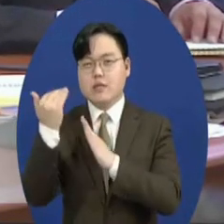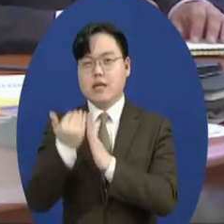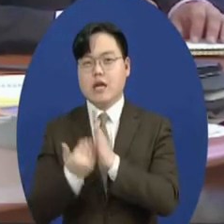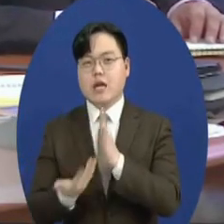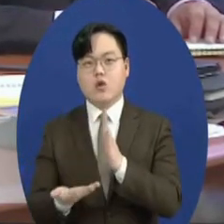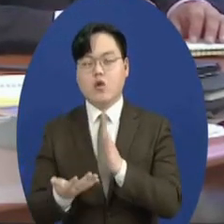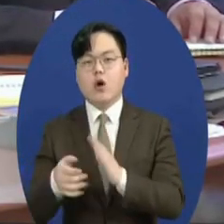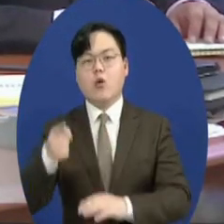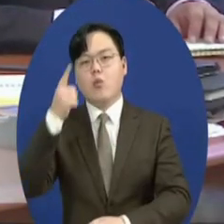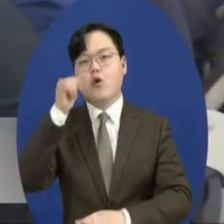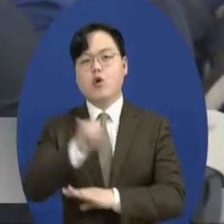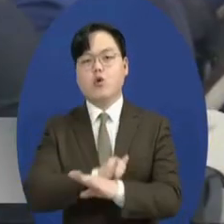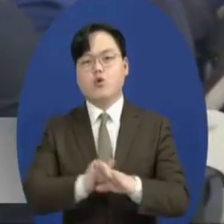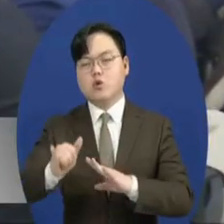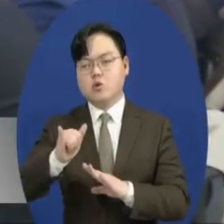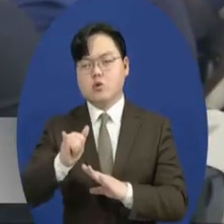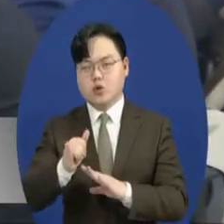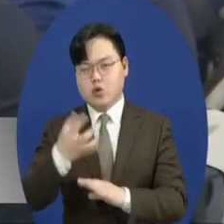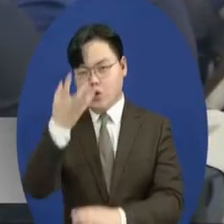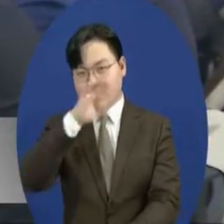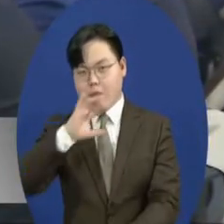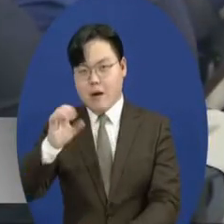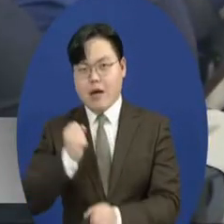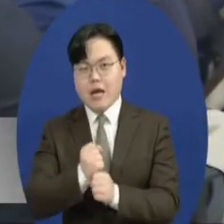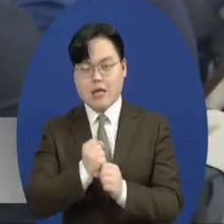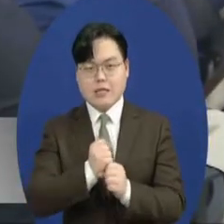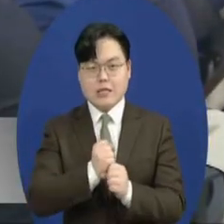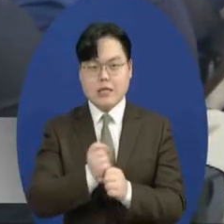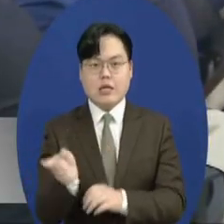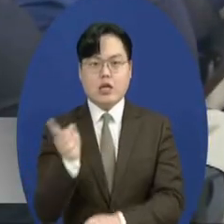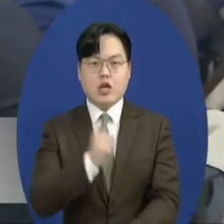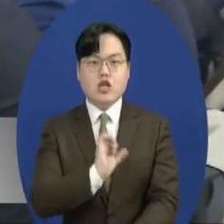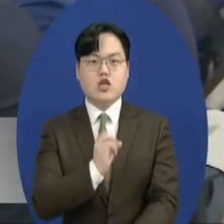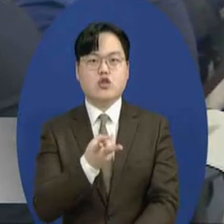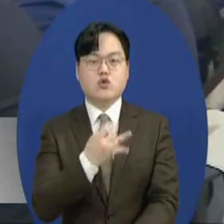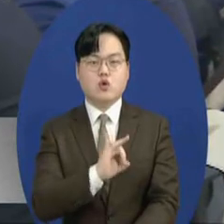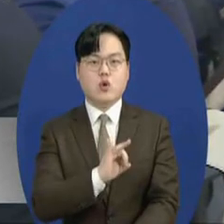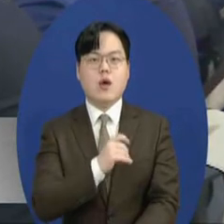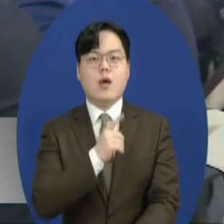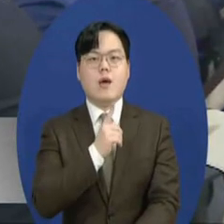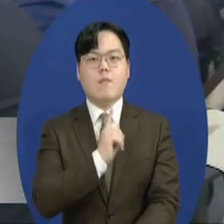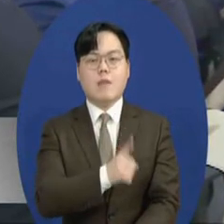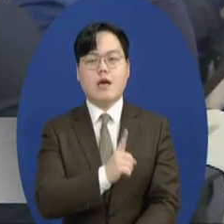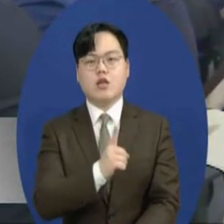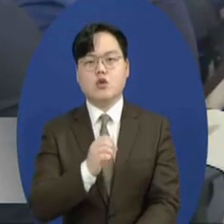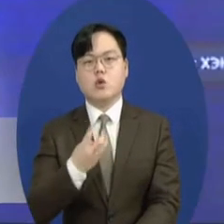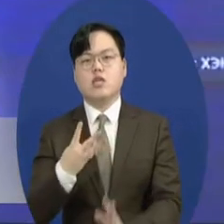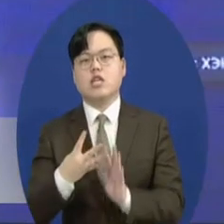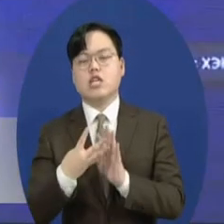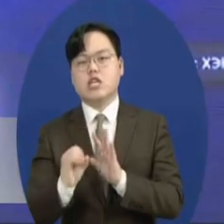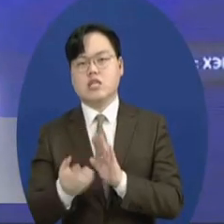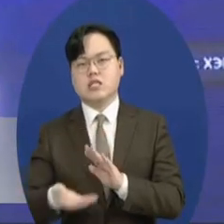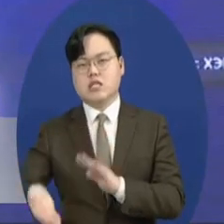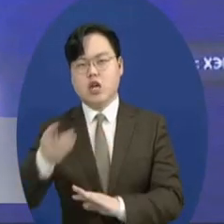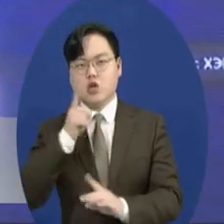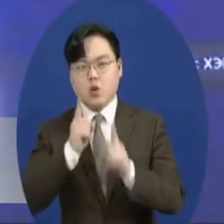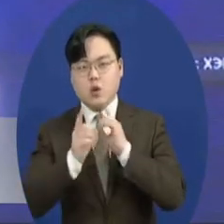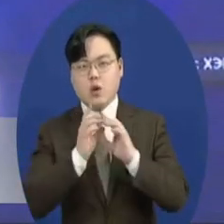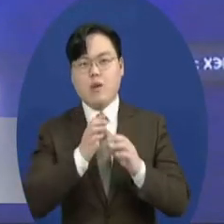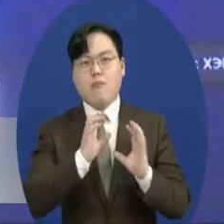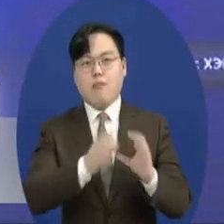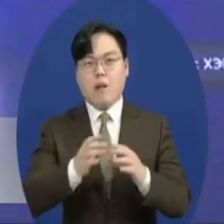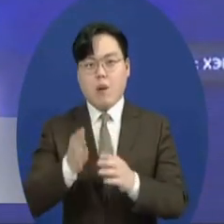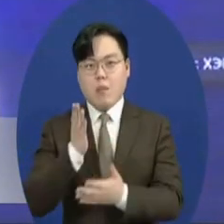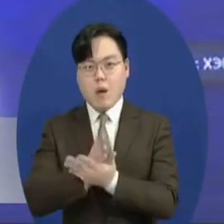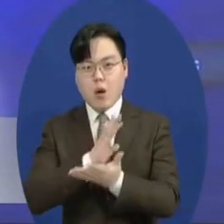үзвэл одоогоор улсын хэмжээнд төрийн байгууллагуудын дэргэд ёс зүйн 1190 гаруй зөвлөл ажиллаж байгаа юм. За цаашид ёс